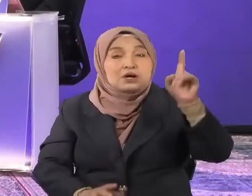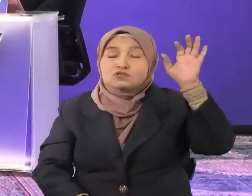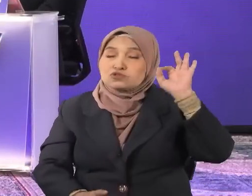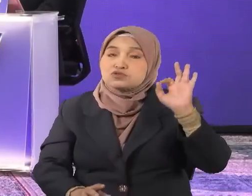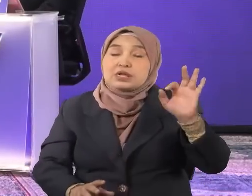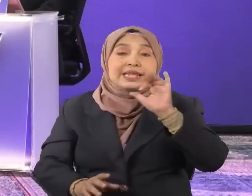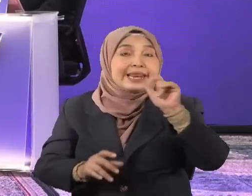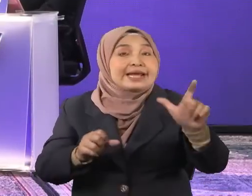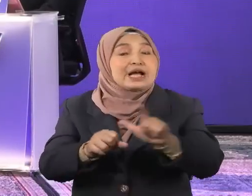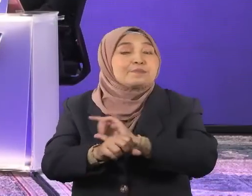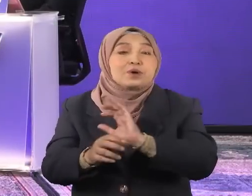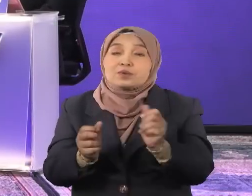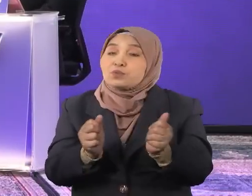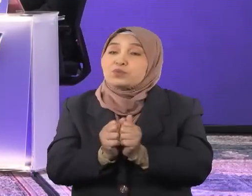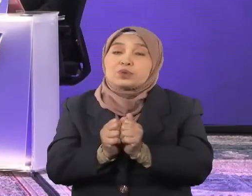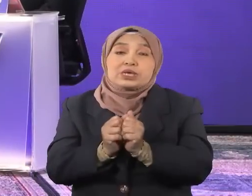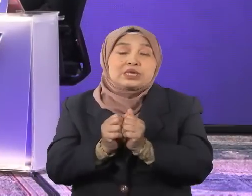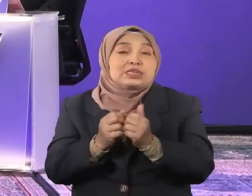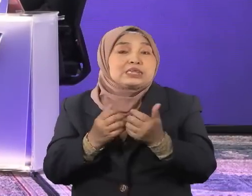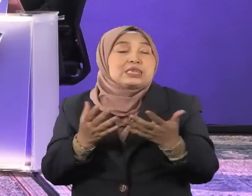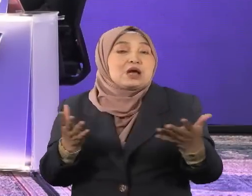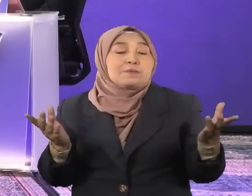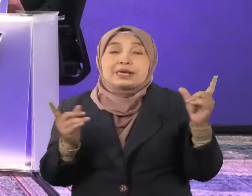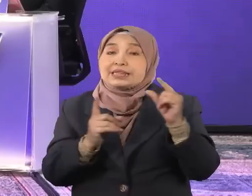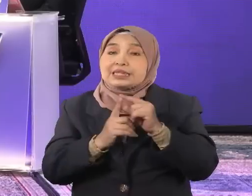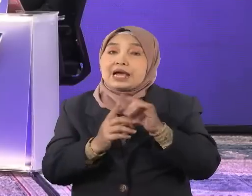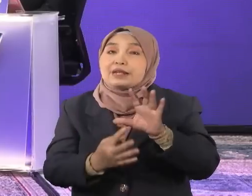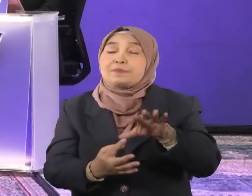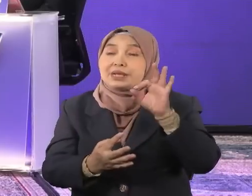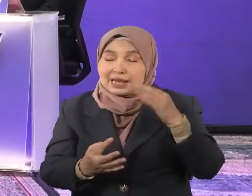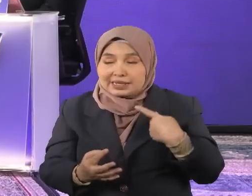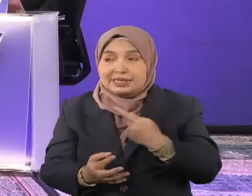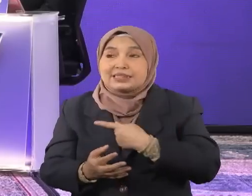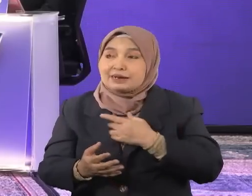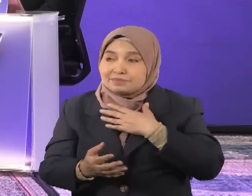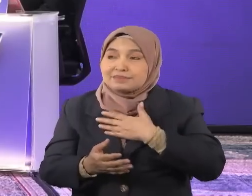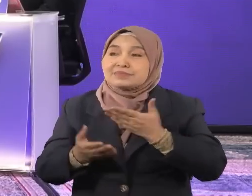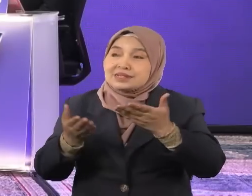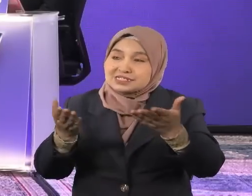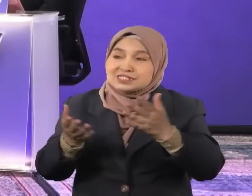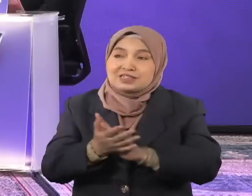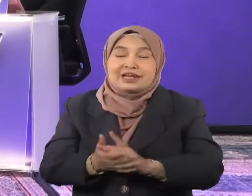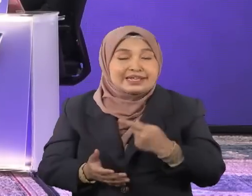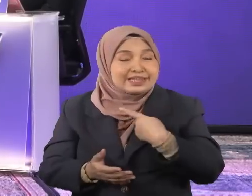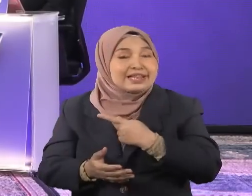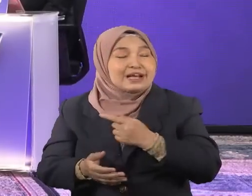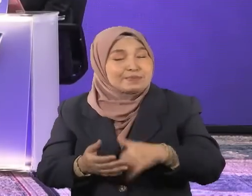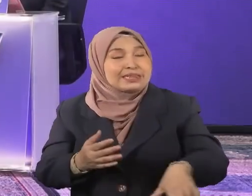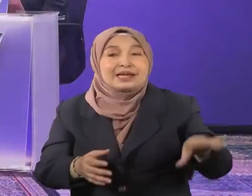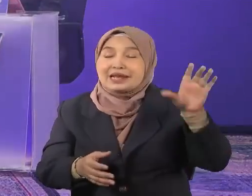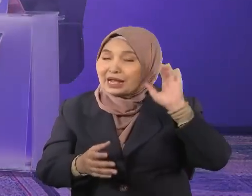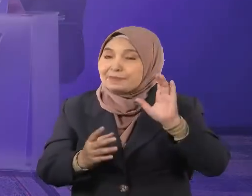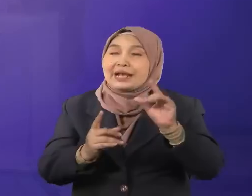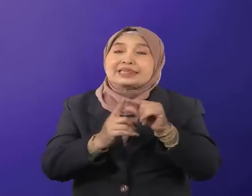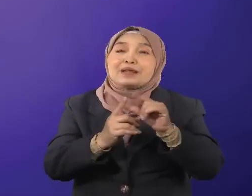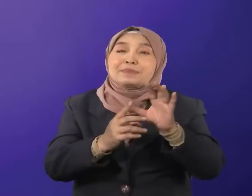lengkap hari ini kalau tak ada apa perkataan pilihan kita. Oh iya, silakan. Kita dengar dulu perkataan pilihan kita, kita